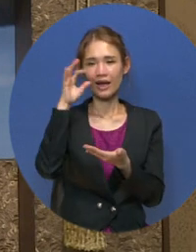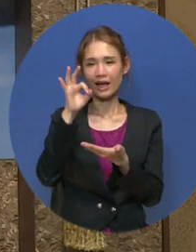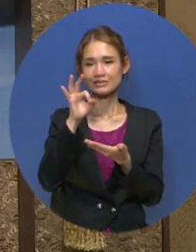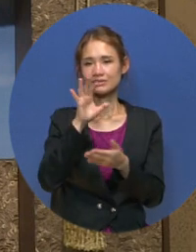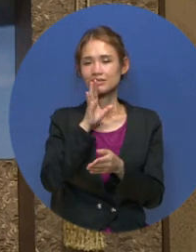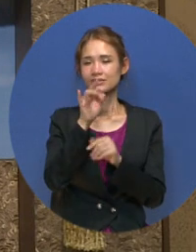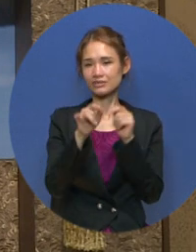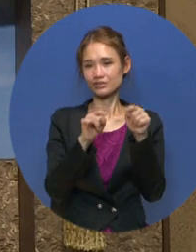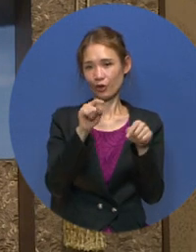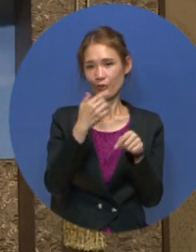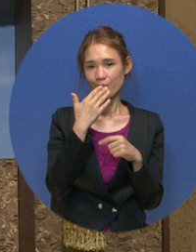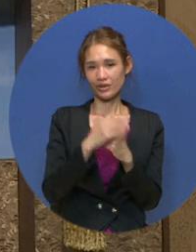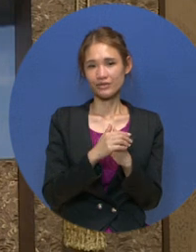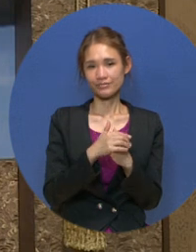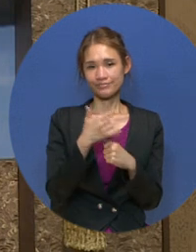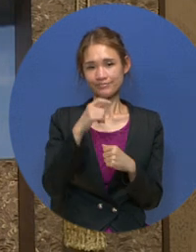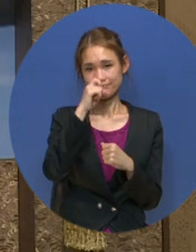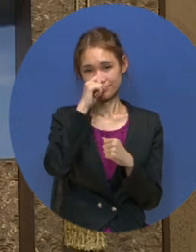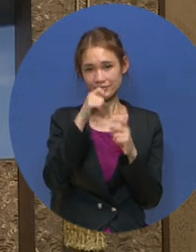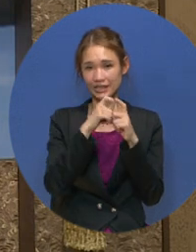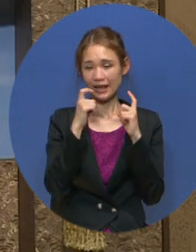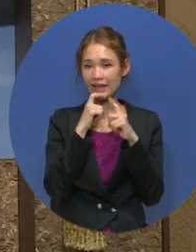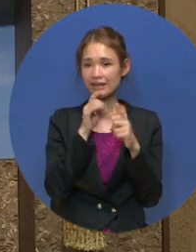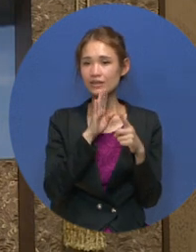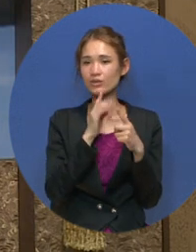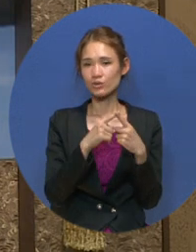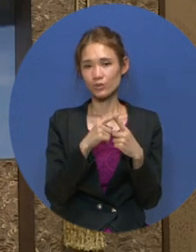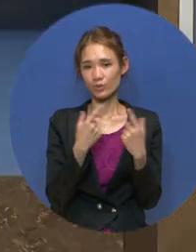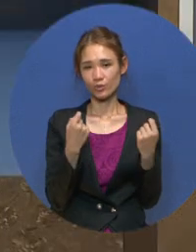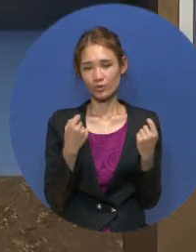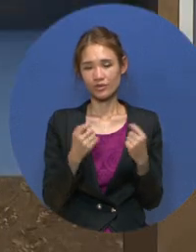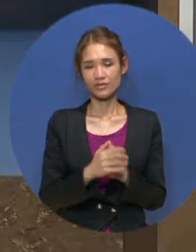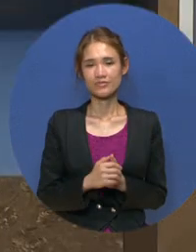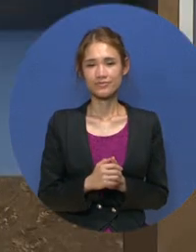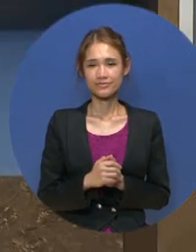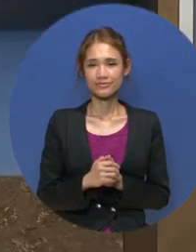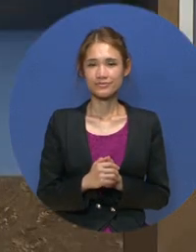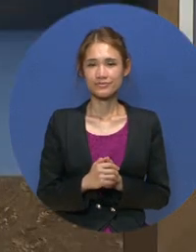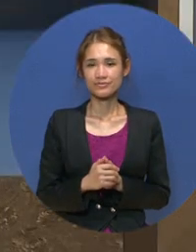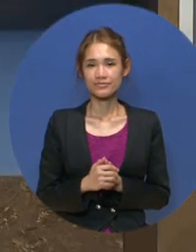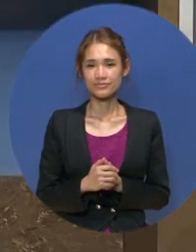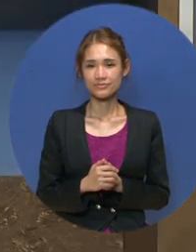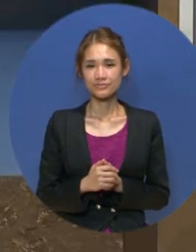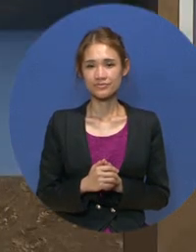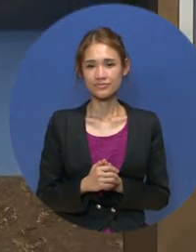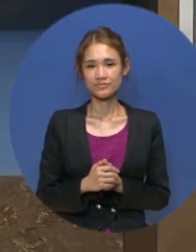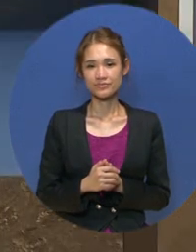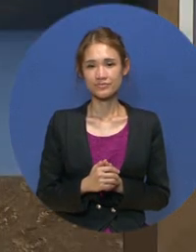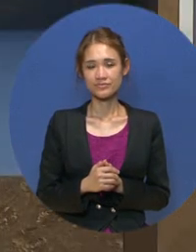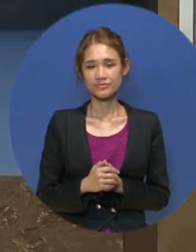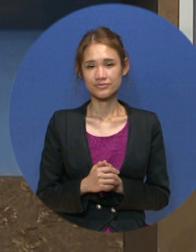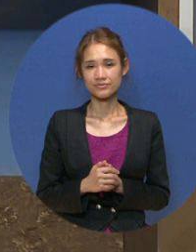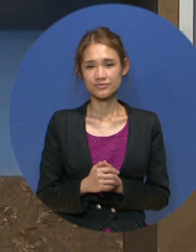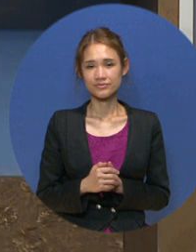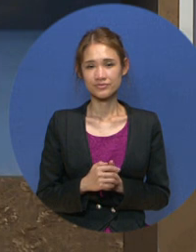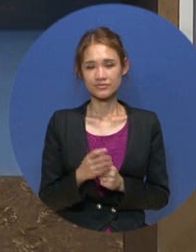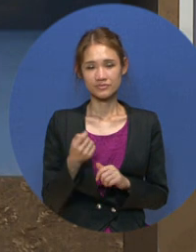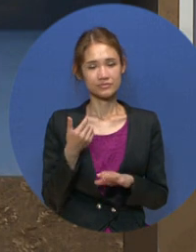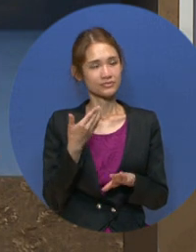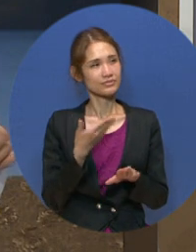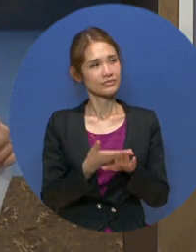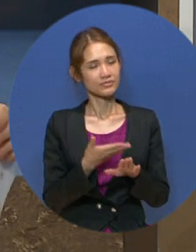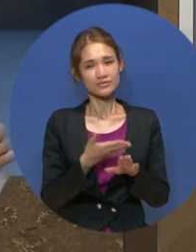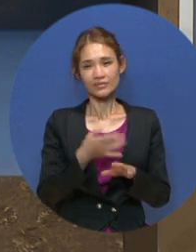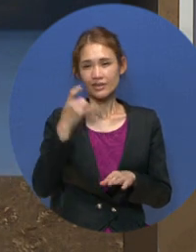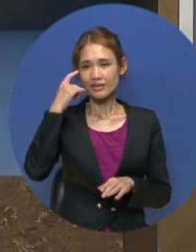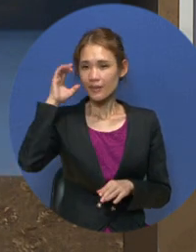있고 그렇죠. 너무 좋습니다. 개인도 마찬가지입니다. 그러니까요. 그래서 저는 이제 이 물건을